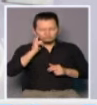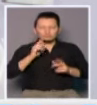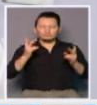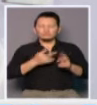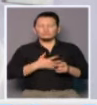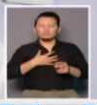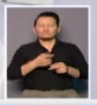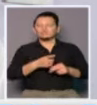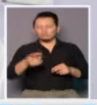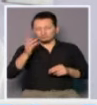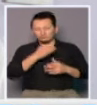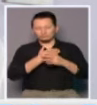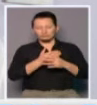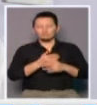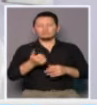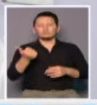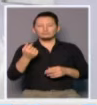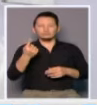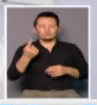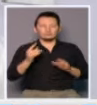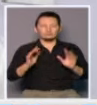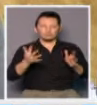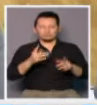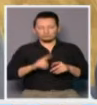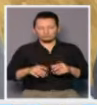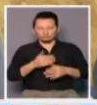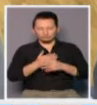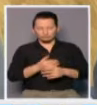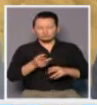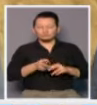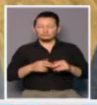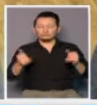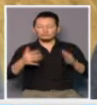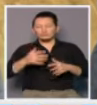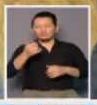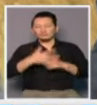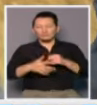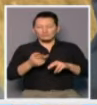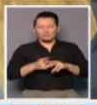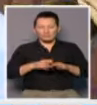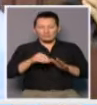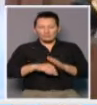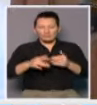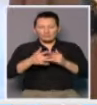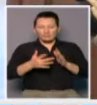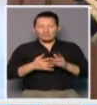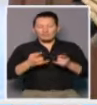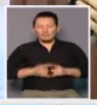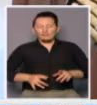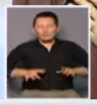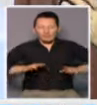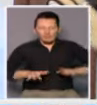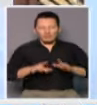необходимости, чтобы и они могли бы оказывать эту экстренную необходимую помощь. Помимо симуляционного центра, базирующегося в городском родильном доме,